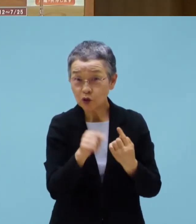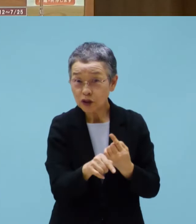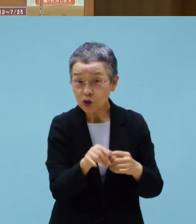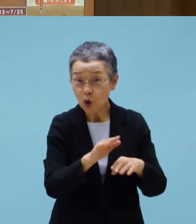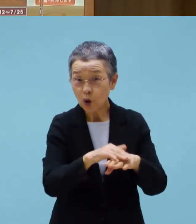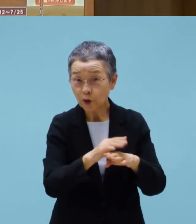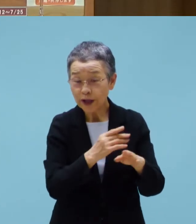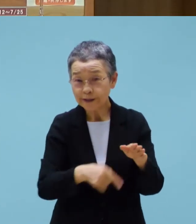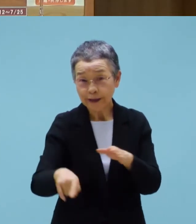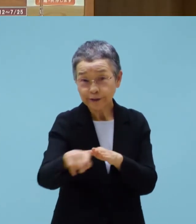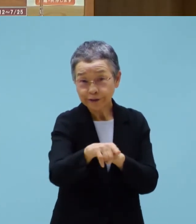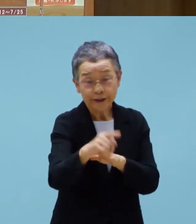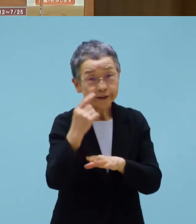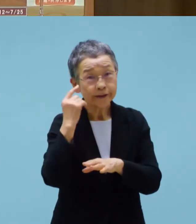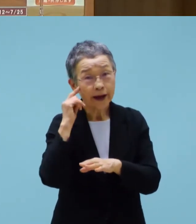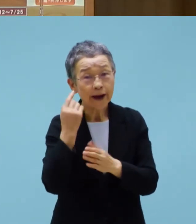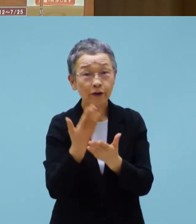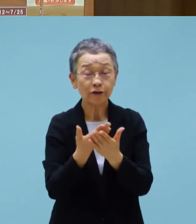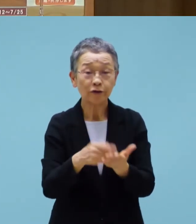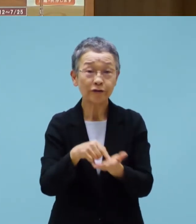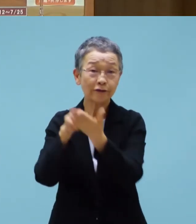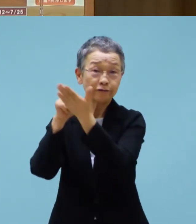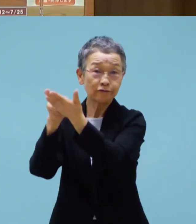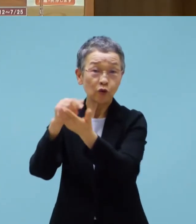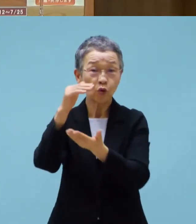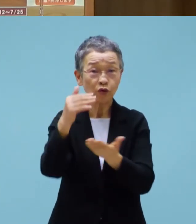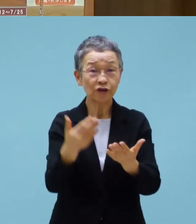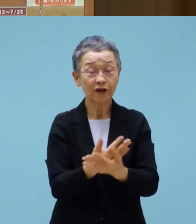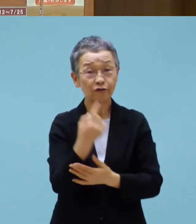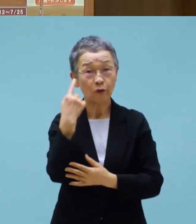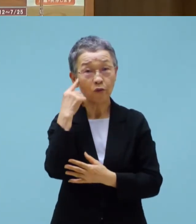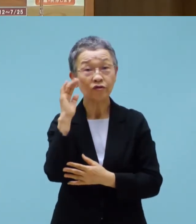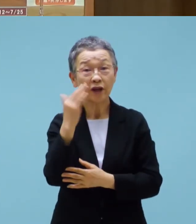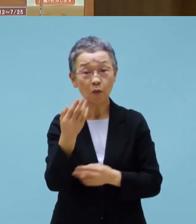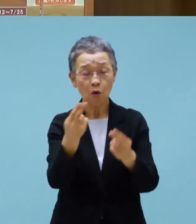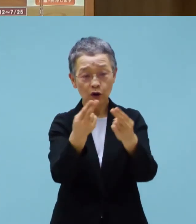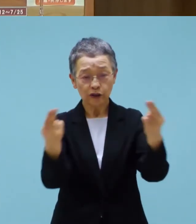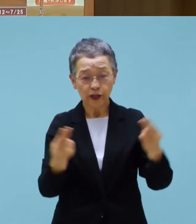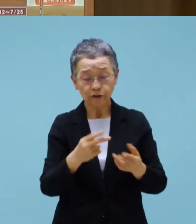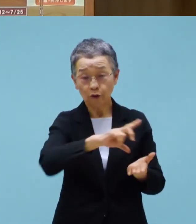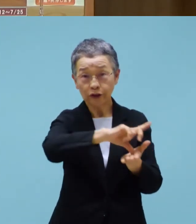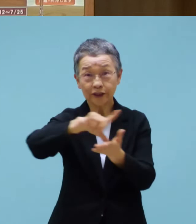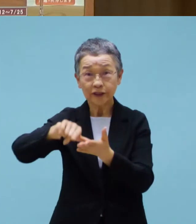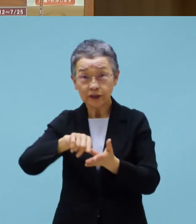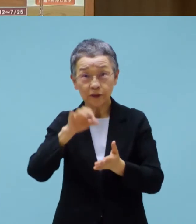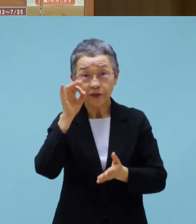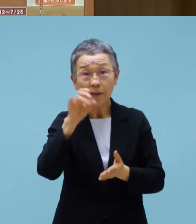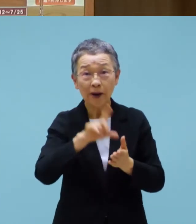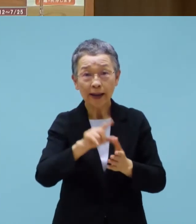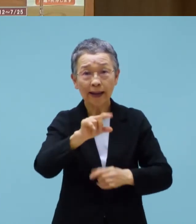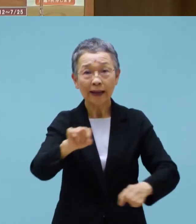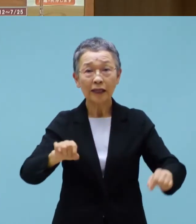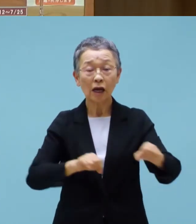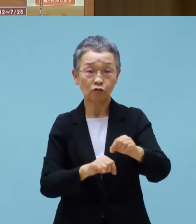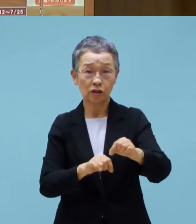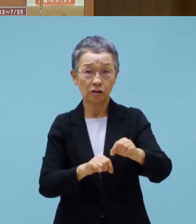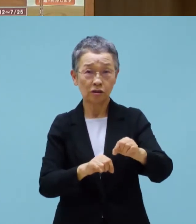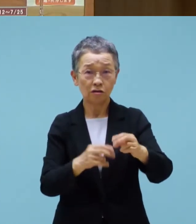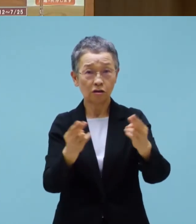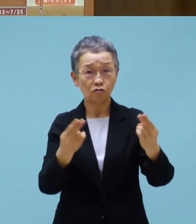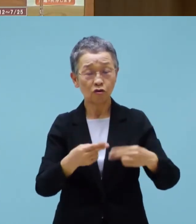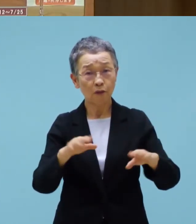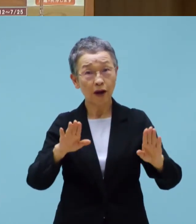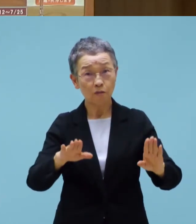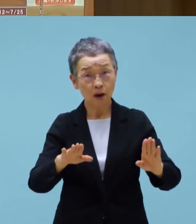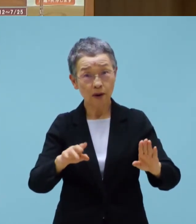ってこと、要請するってことになるかと思うんですけれども、全道域で見た場合ですね、逆に、全道では今1週